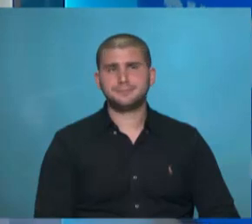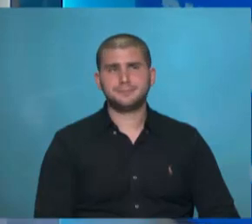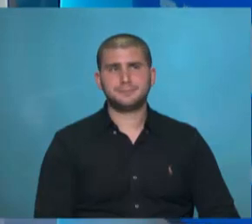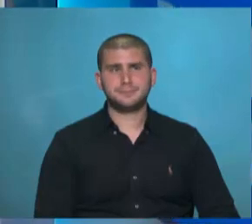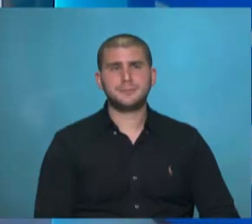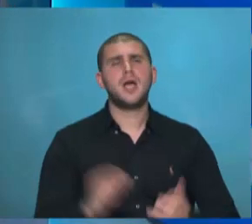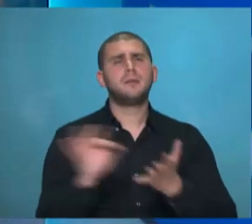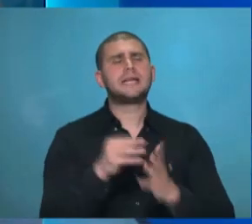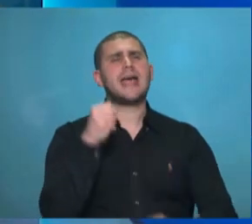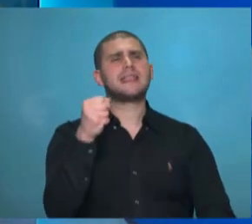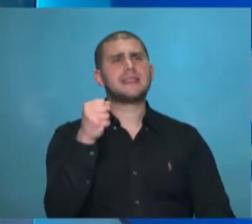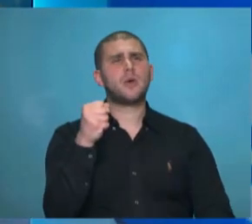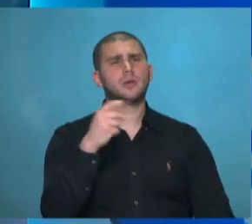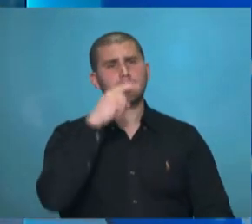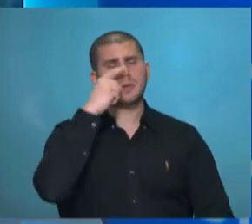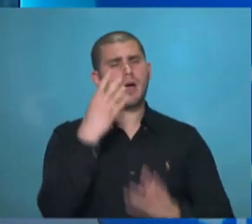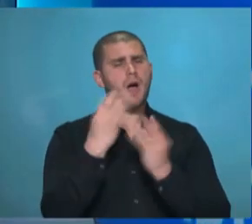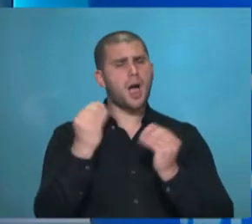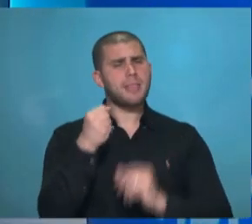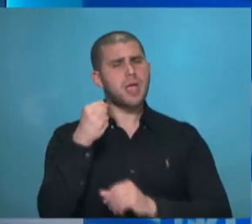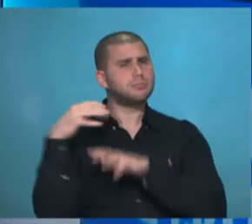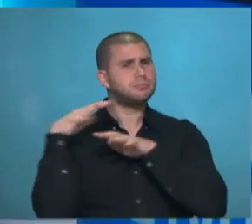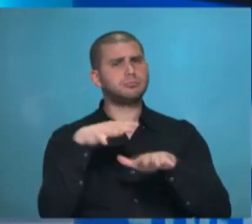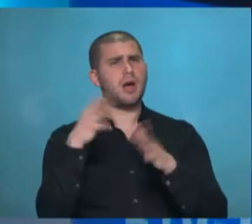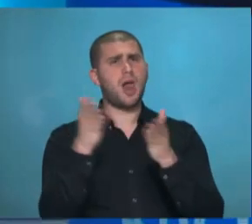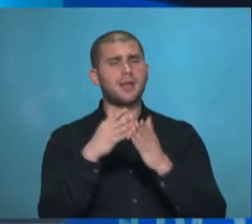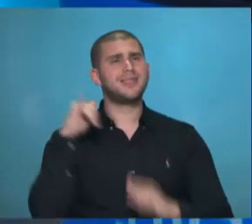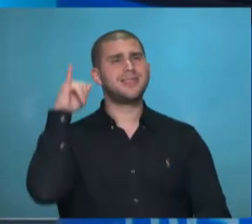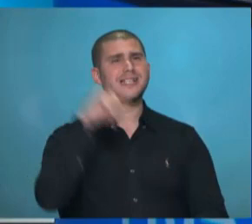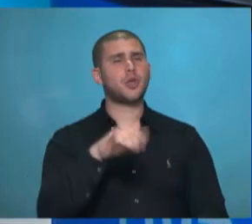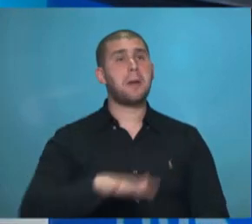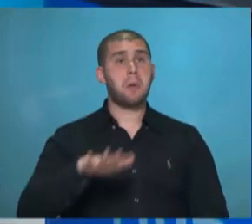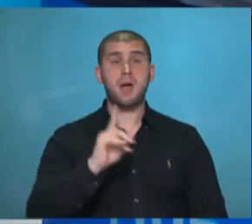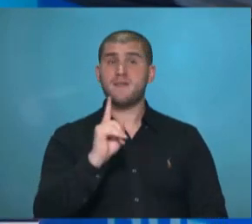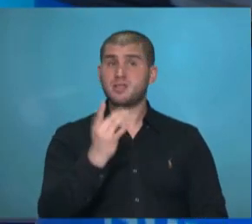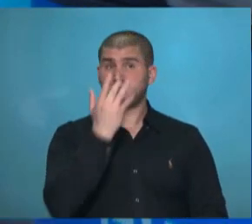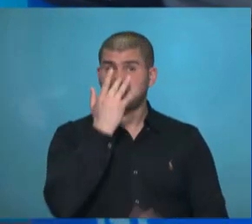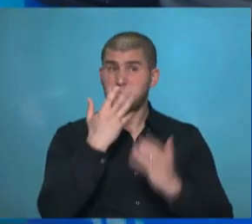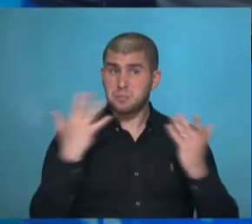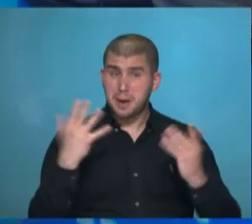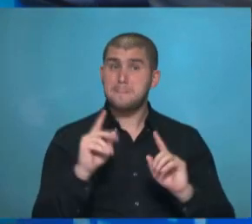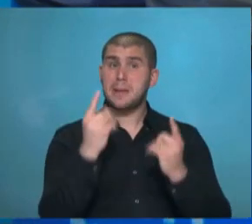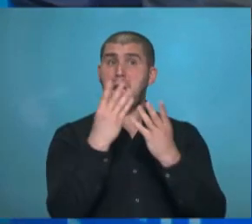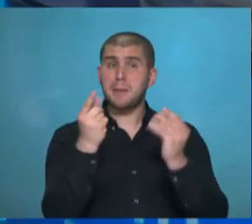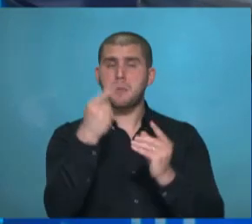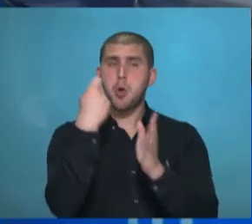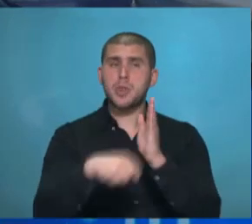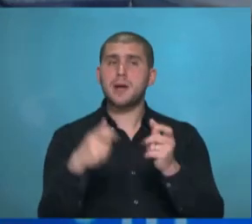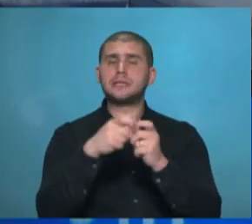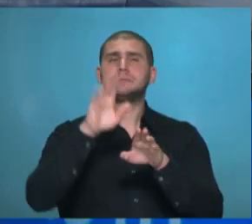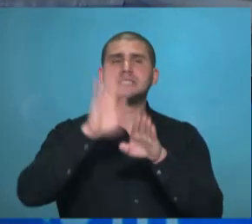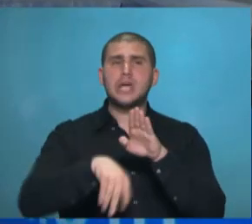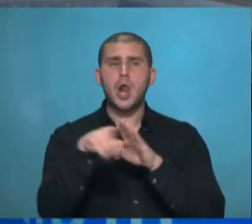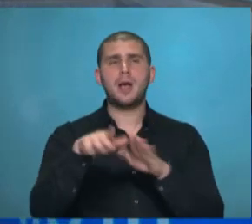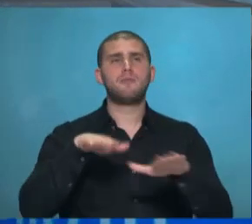משרד התיירות מתגאה בהמוני תיירים שמגיעים לאילת בטיסות מאירופה, אבל מתברר שבמקרים רבים הם קונים כרטיס זול